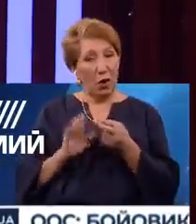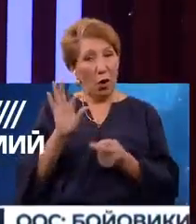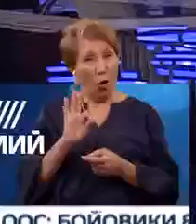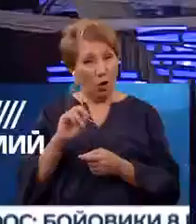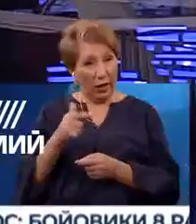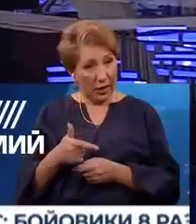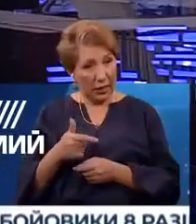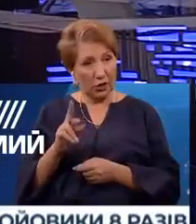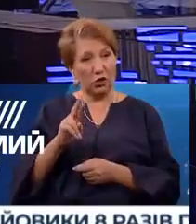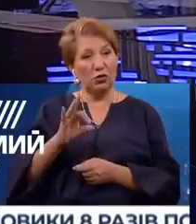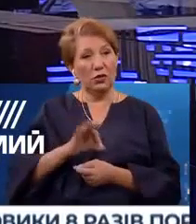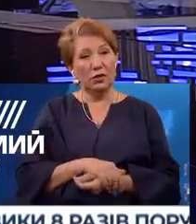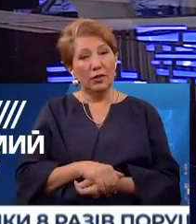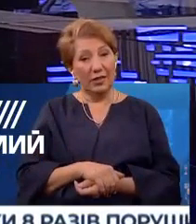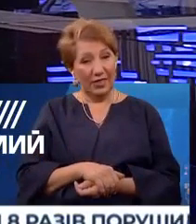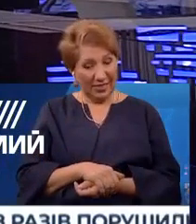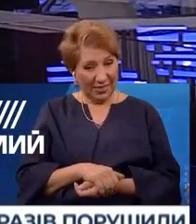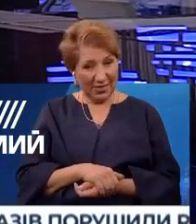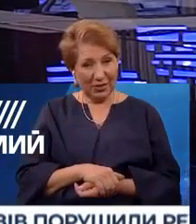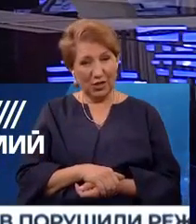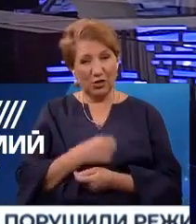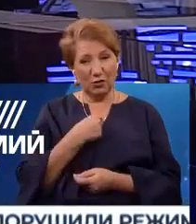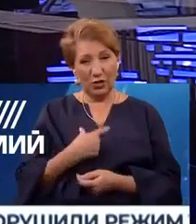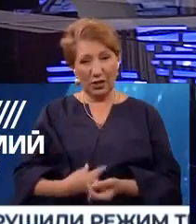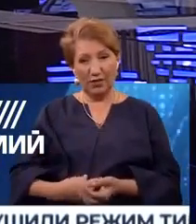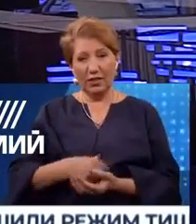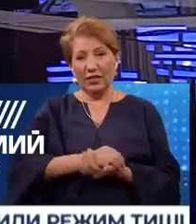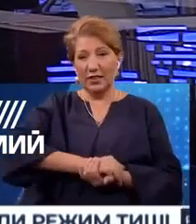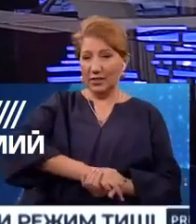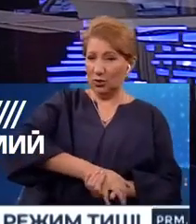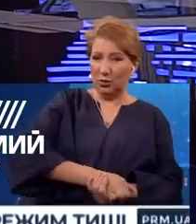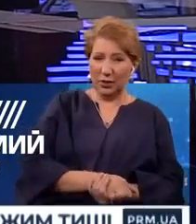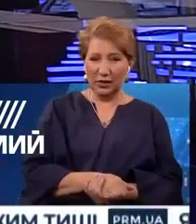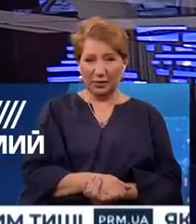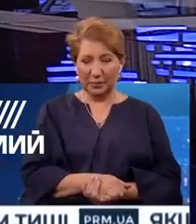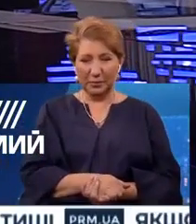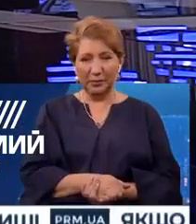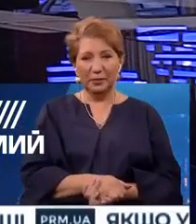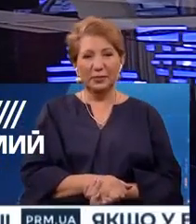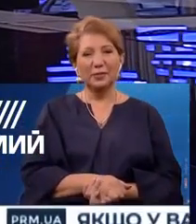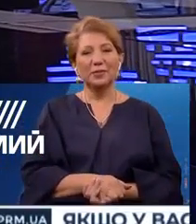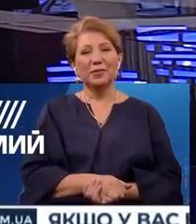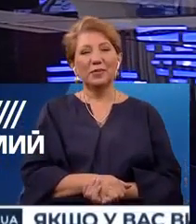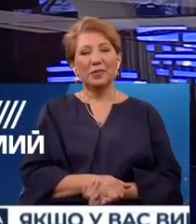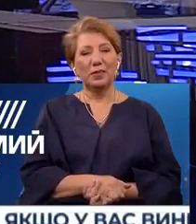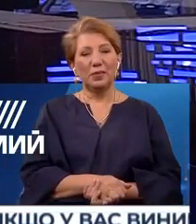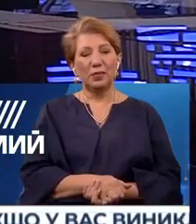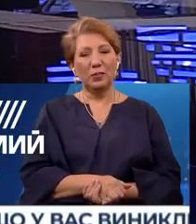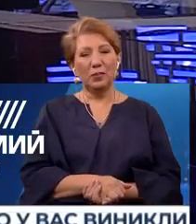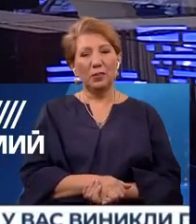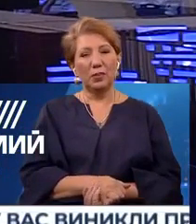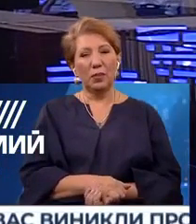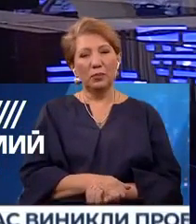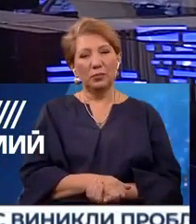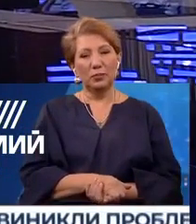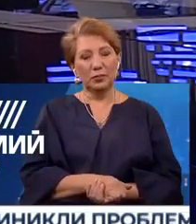Олеже, ви є? Так, вітаю вас. Да, чудовий, навіть чудовий звук. Боже мій, яке щастя. Значить,